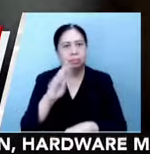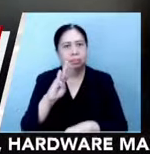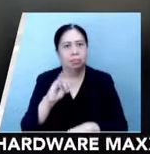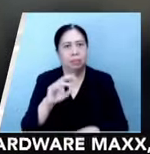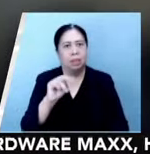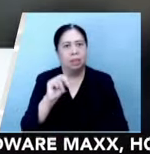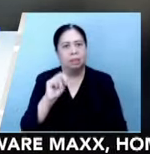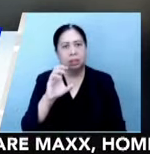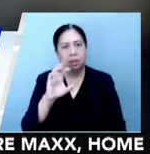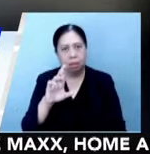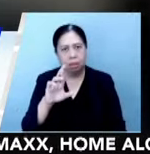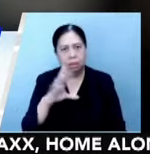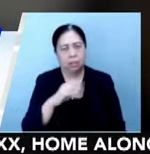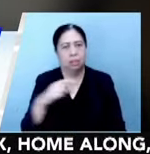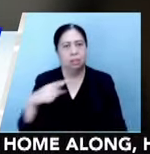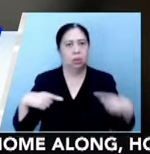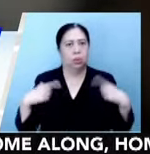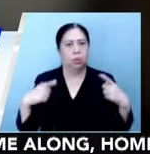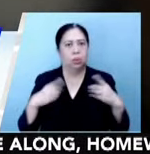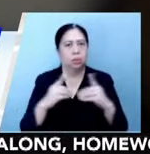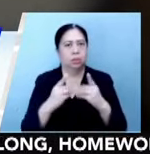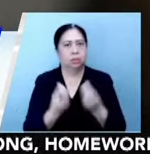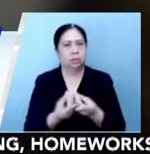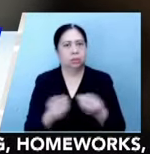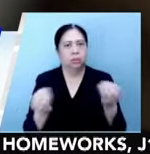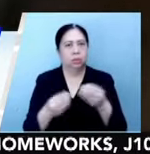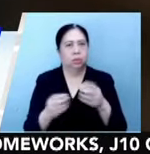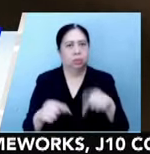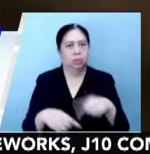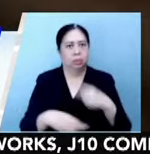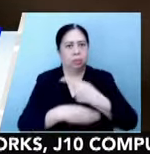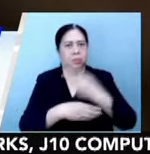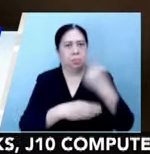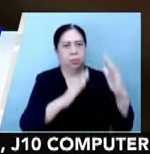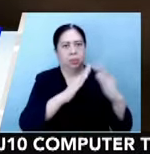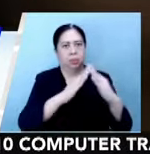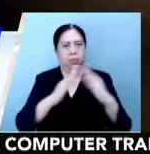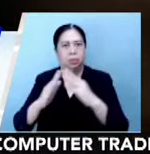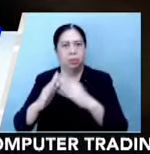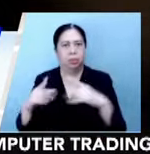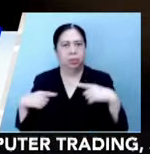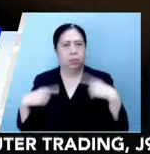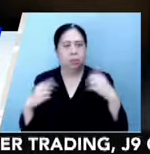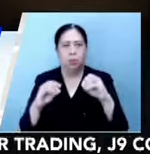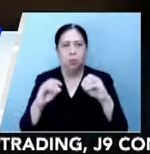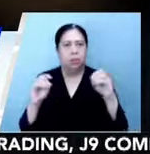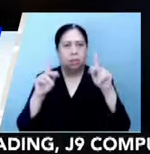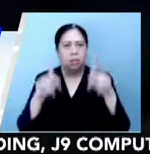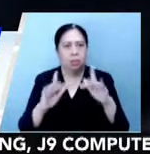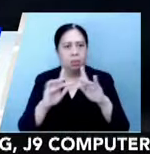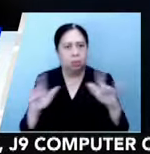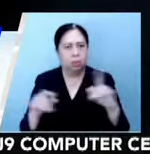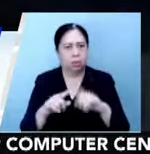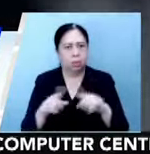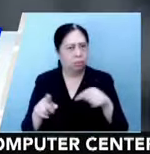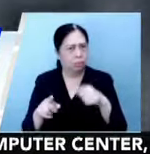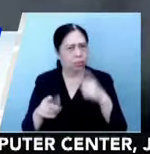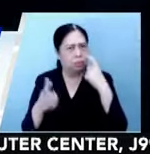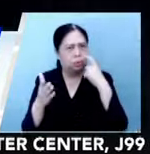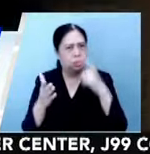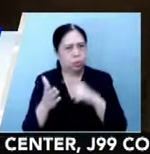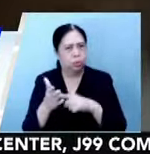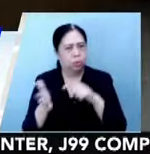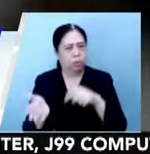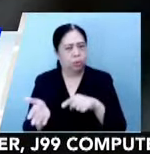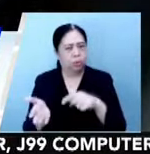at Laguna District Office dito nga sa isang subdivision sa Laguna. Wala silang inabutang tao dito pero ang isa sa mga kapansin-pansin nakita nila ay